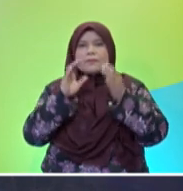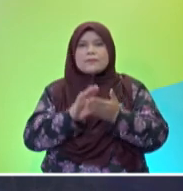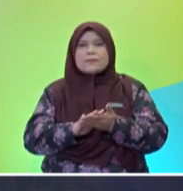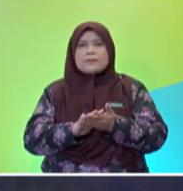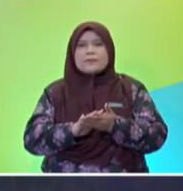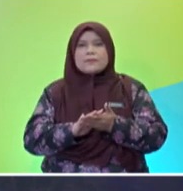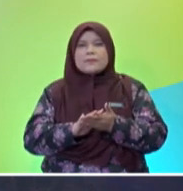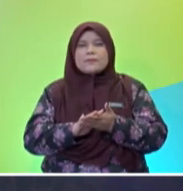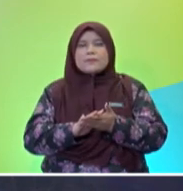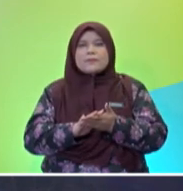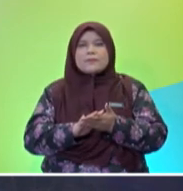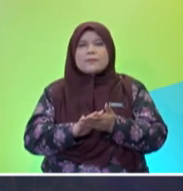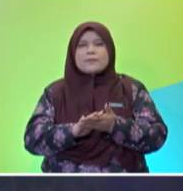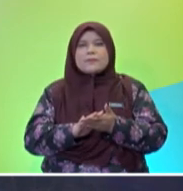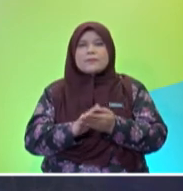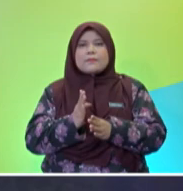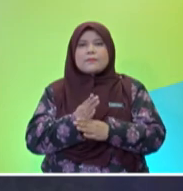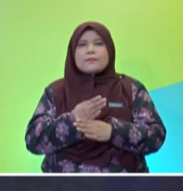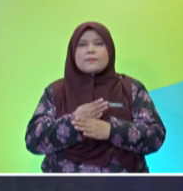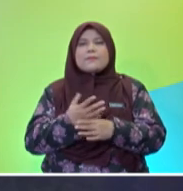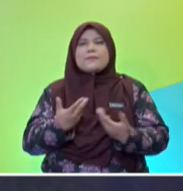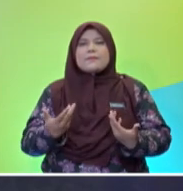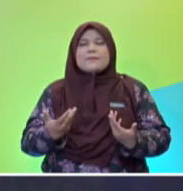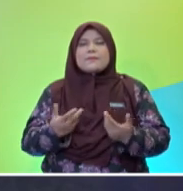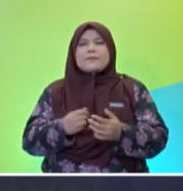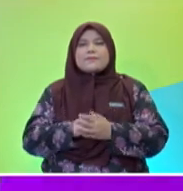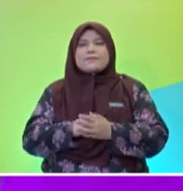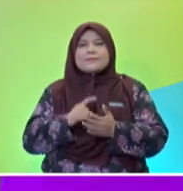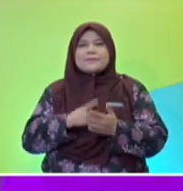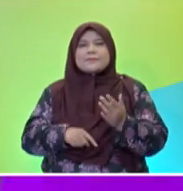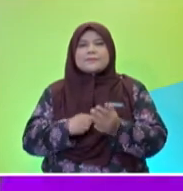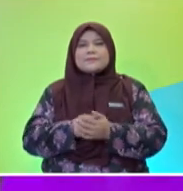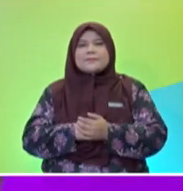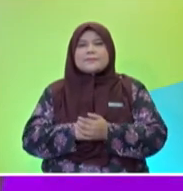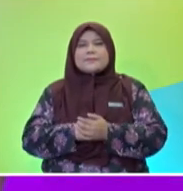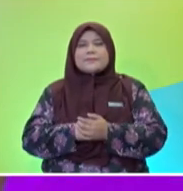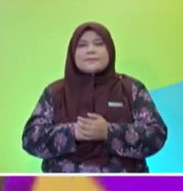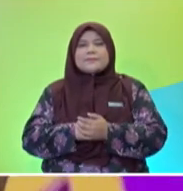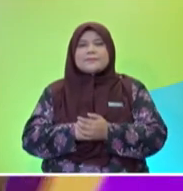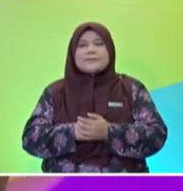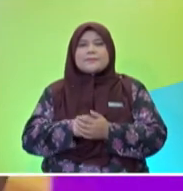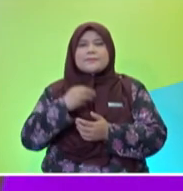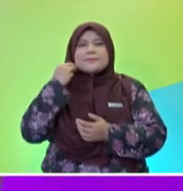nah buat bantu apa ya Hmm kalau macam ini